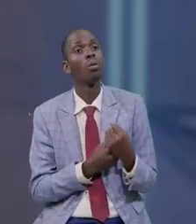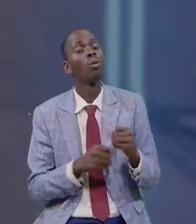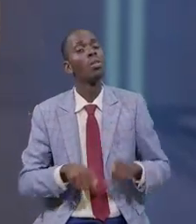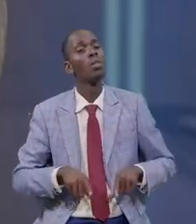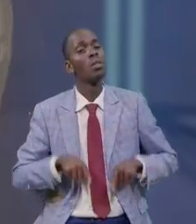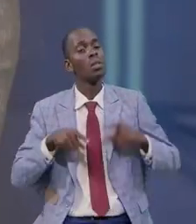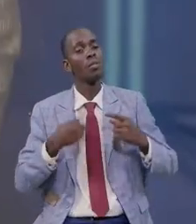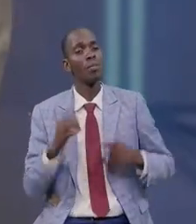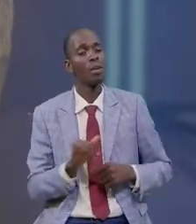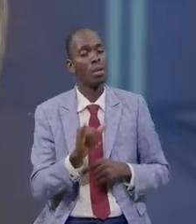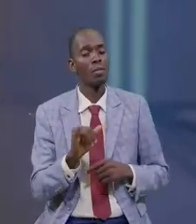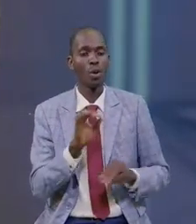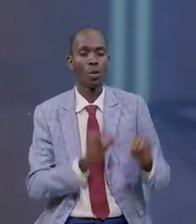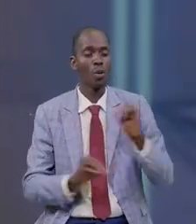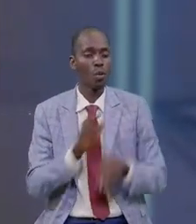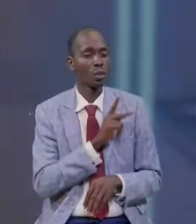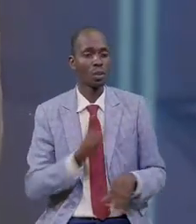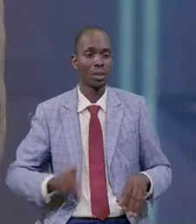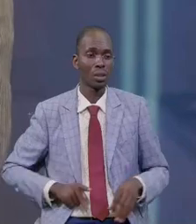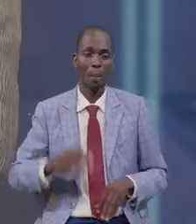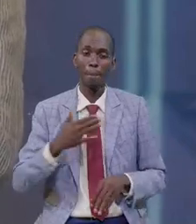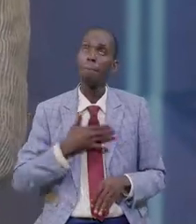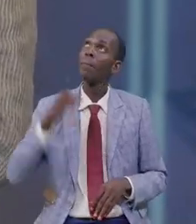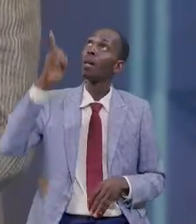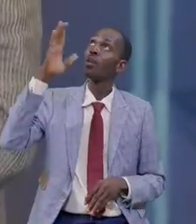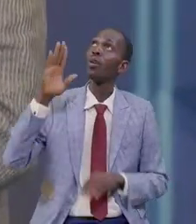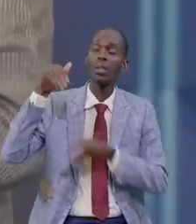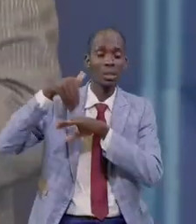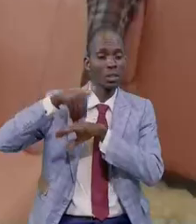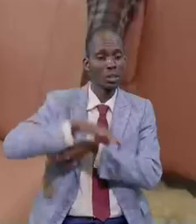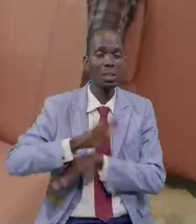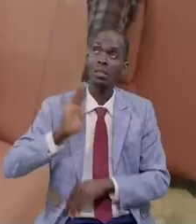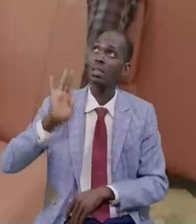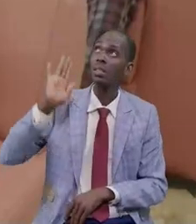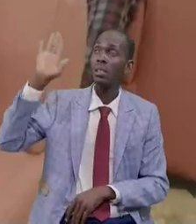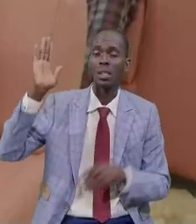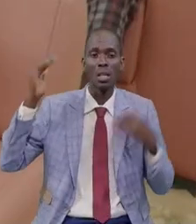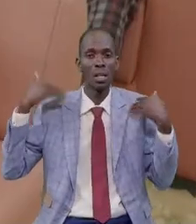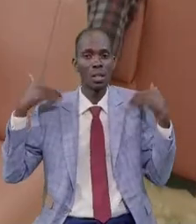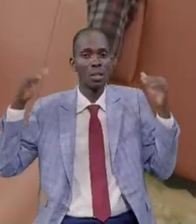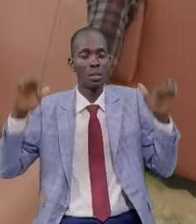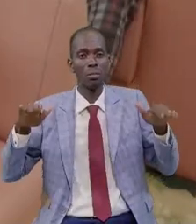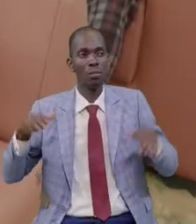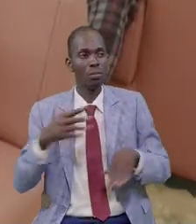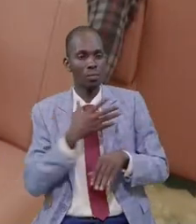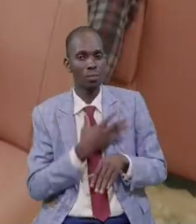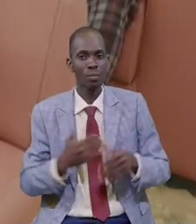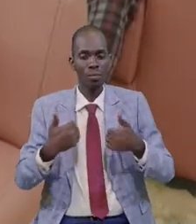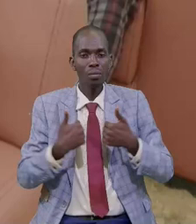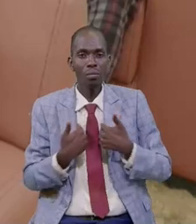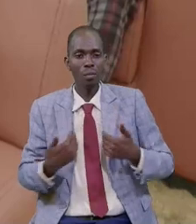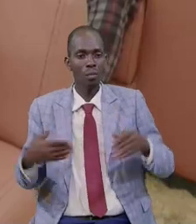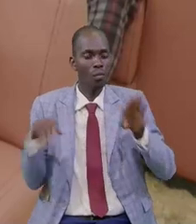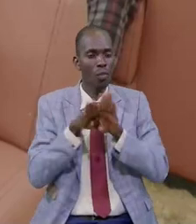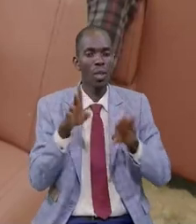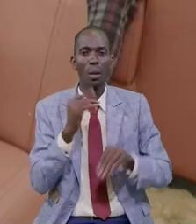toujours roi mon Dieu a envoyé ses anges et qui a fermé la gueule